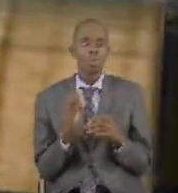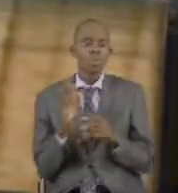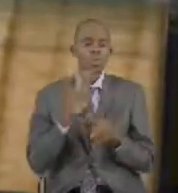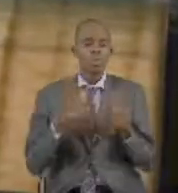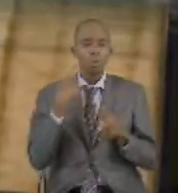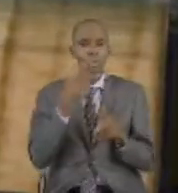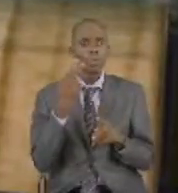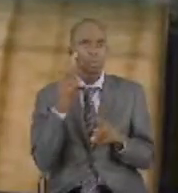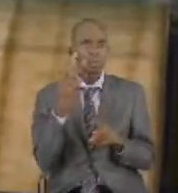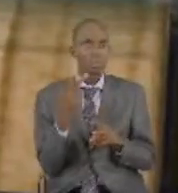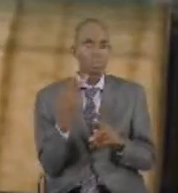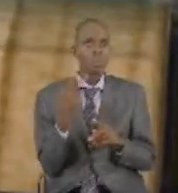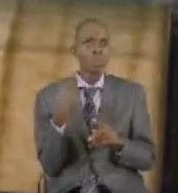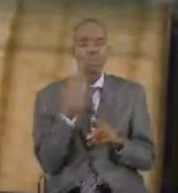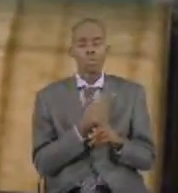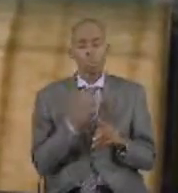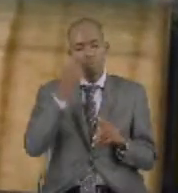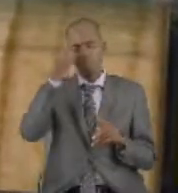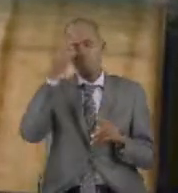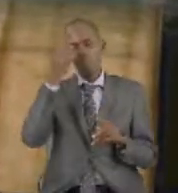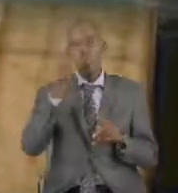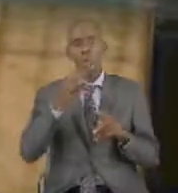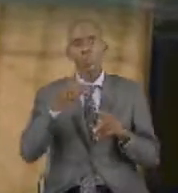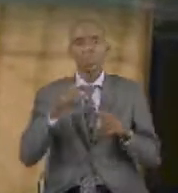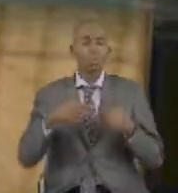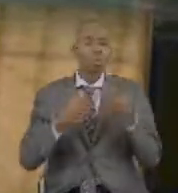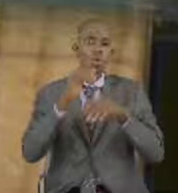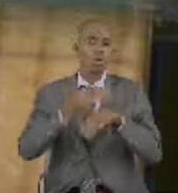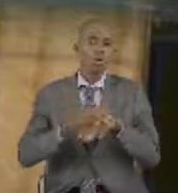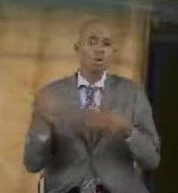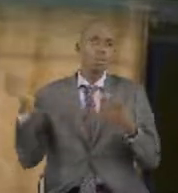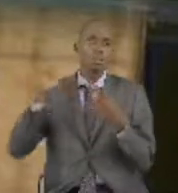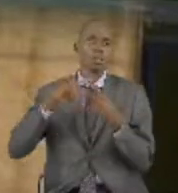de ceux qui persévèrent, de ceux qui ont la foi, qui persévèrent jusqu'à la fin.